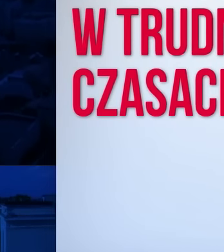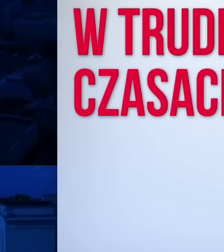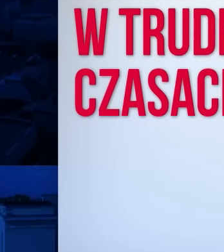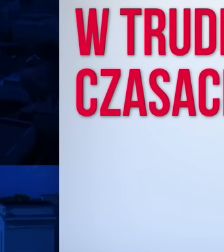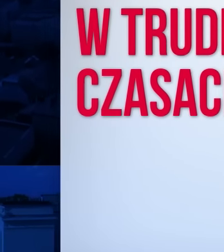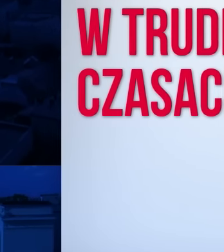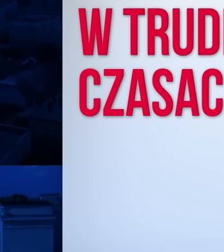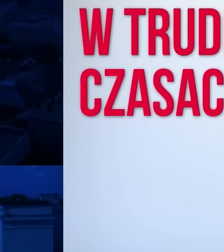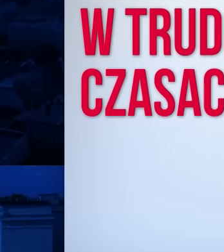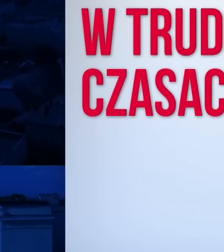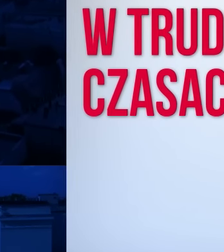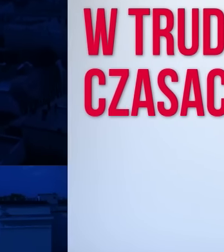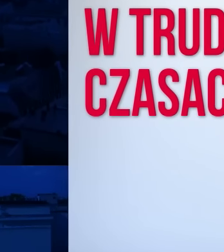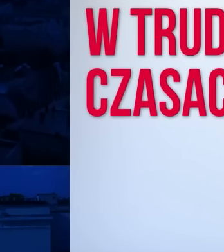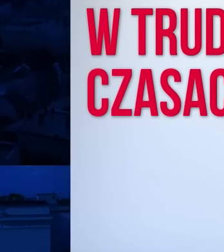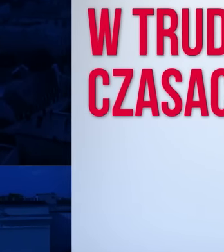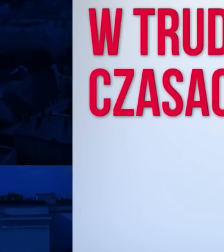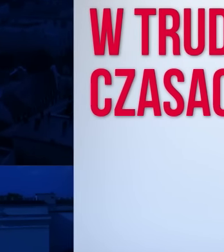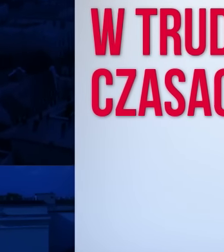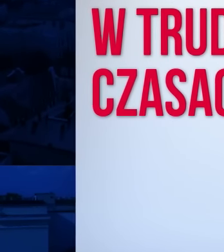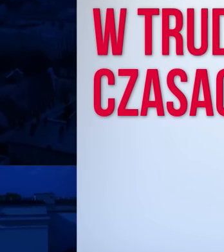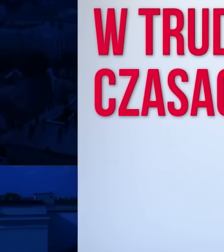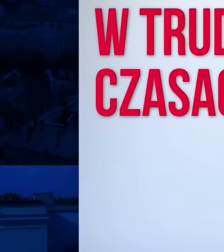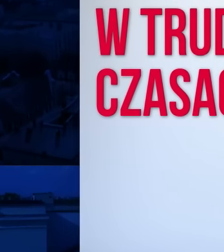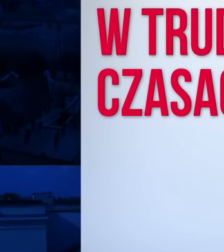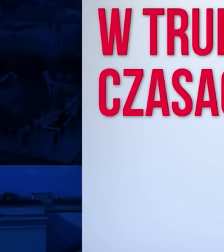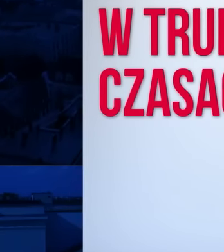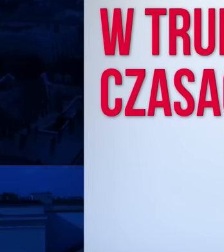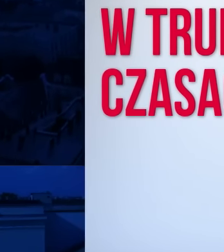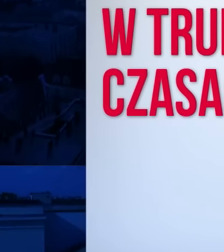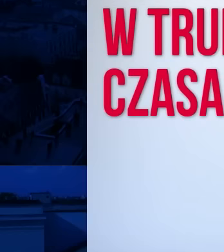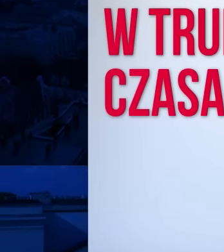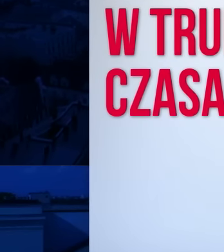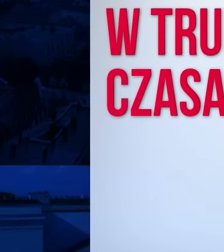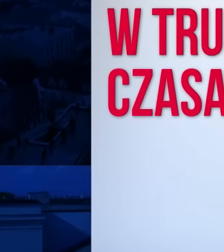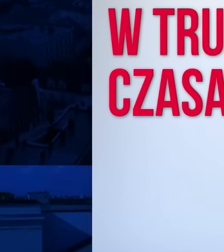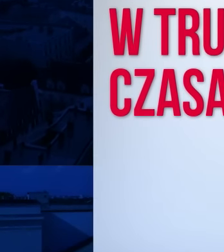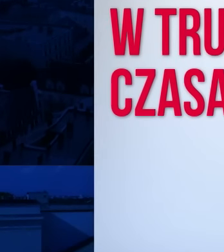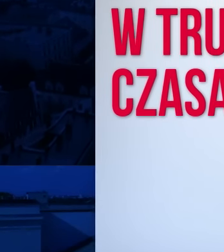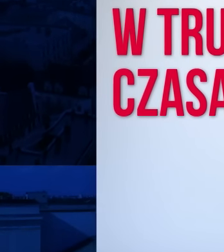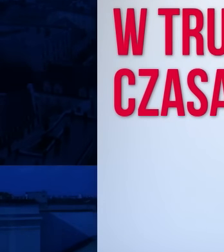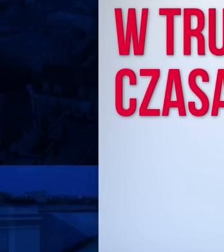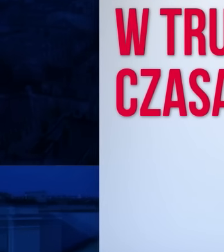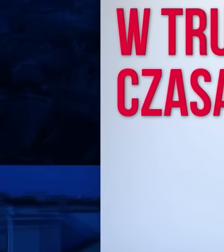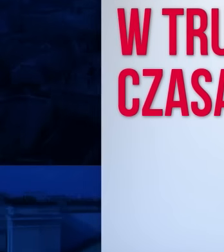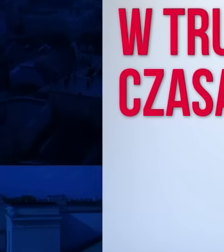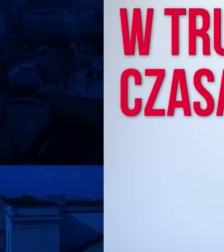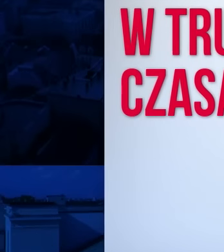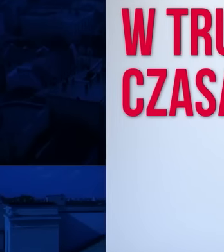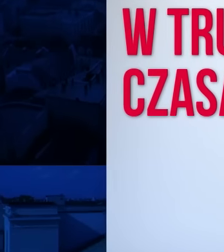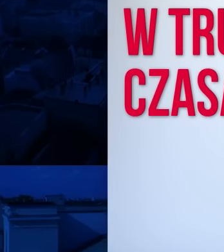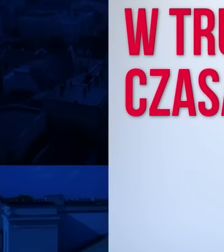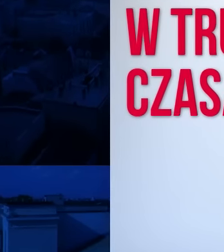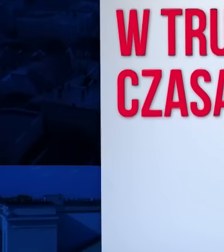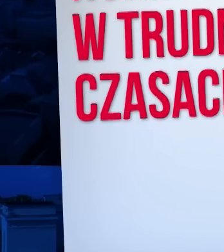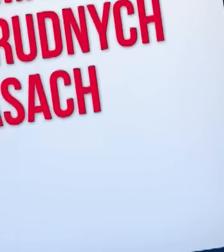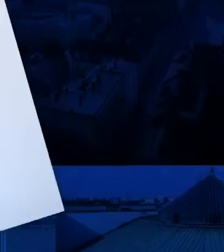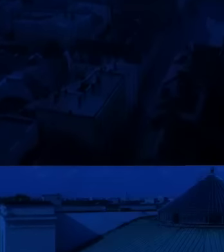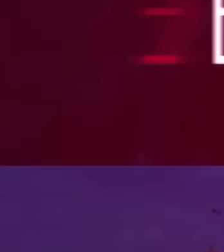Wyjątkowa historia palestyńskiego stylisty fryzur, który w wyniku bombardowania stracił swój salon. Teraz rozpoczyna nowy rozdział i stara się dać innym